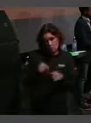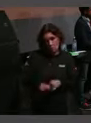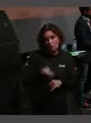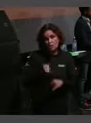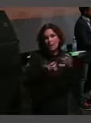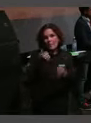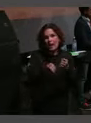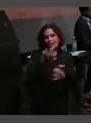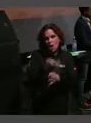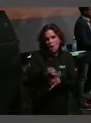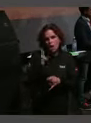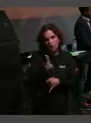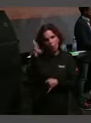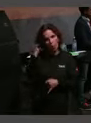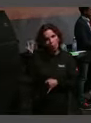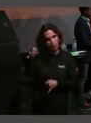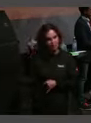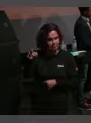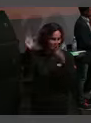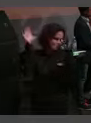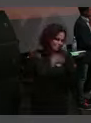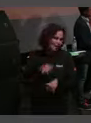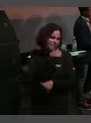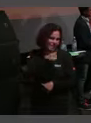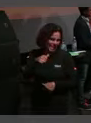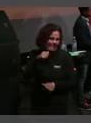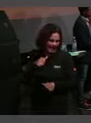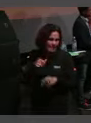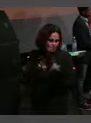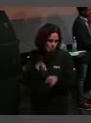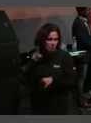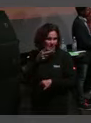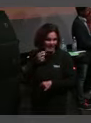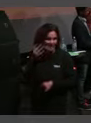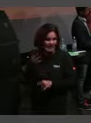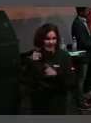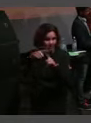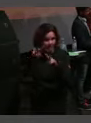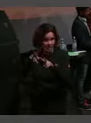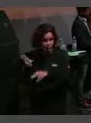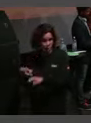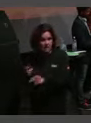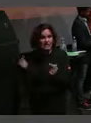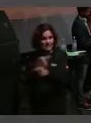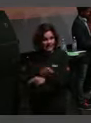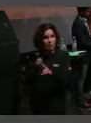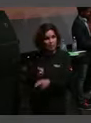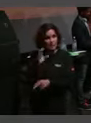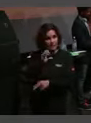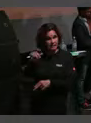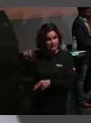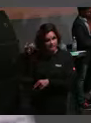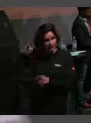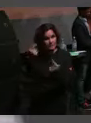jo definitivt en elendig bruk av 4 TVH. Ikke sant? Hadde du brukt CCS der i stedet, så hadde du fått